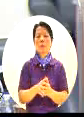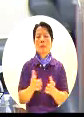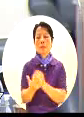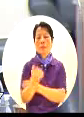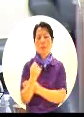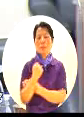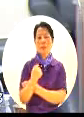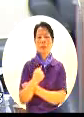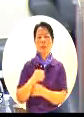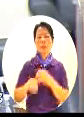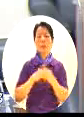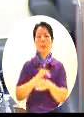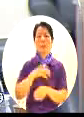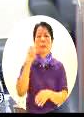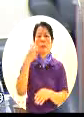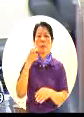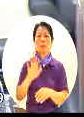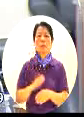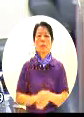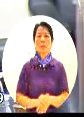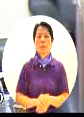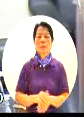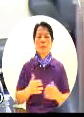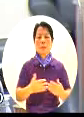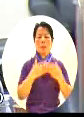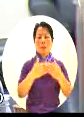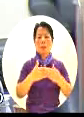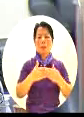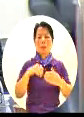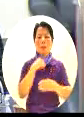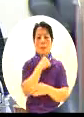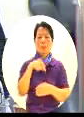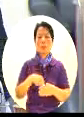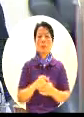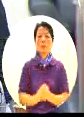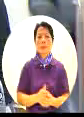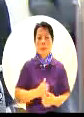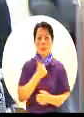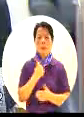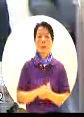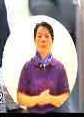吼，的成果哈。那海峡两岸，谁来讲诶？